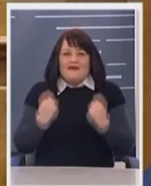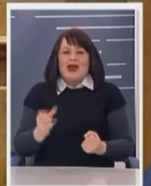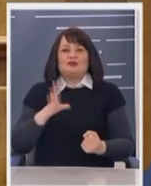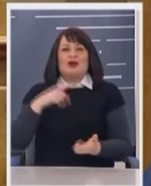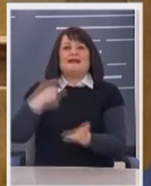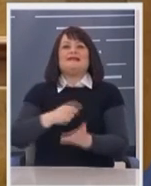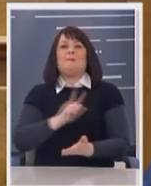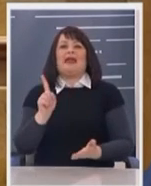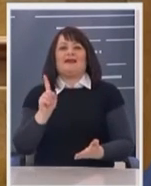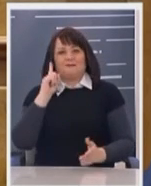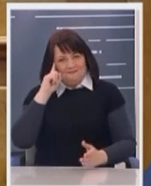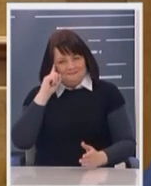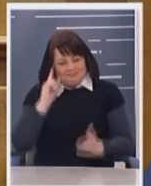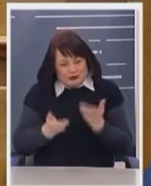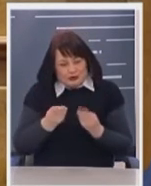στους πολίτες.